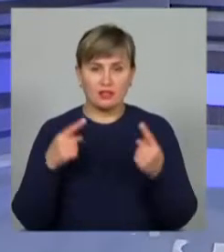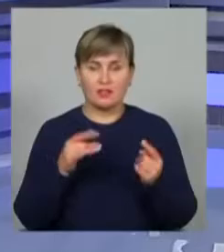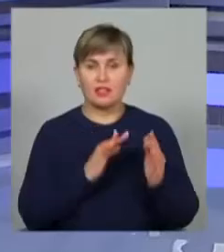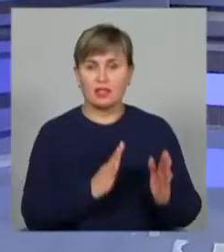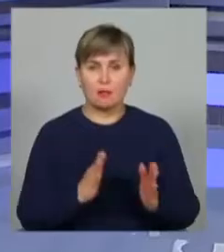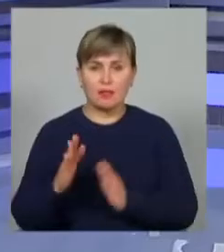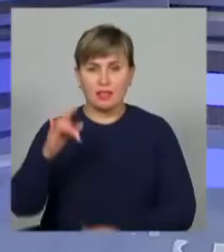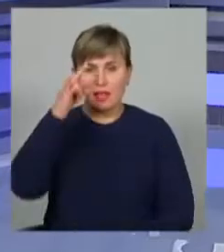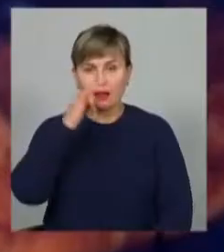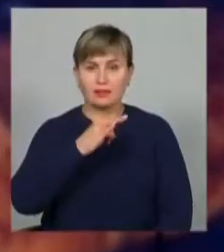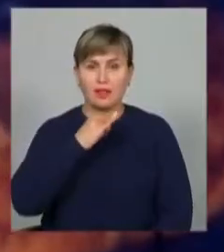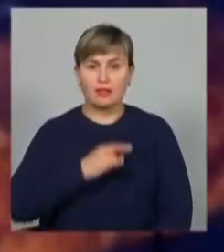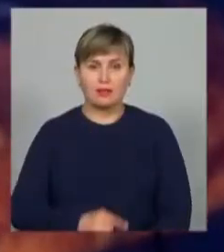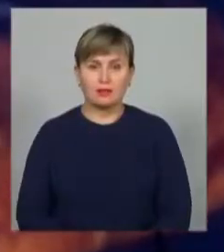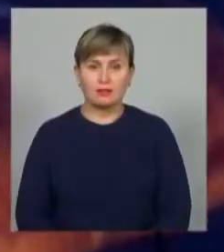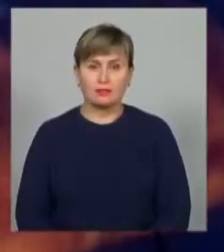стабильности Казахстана.